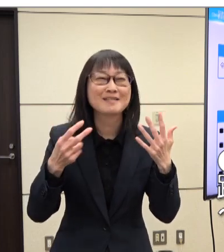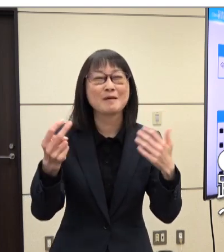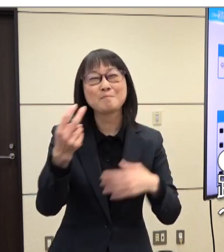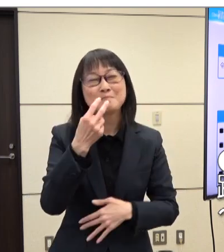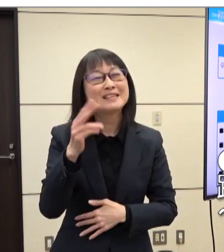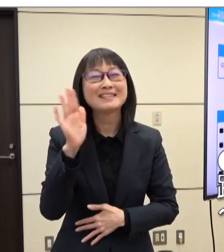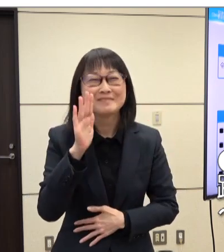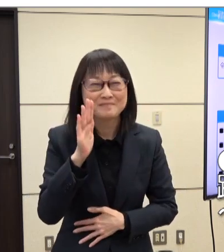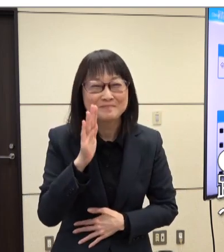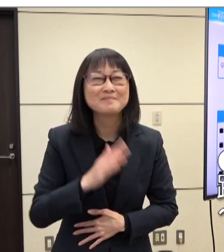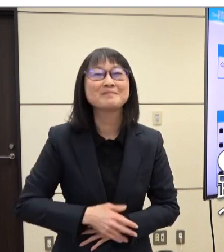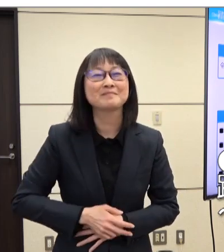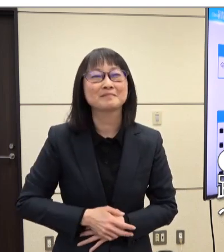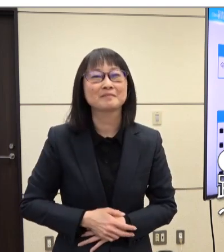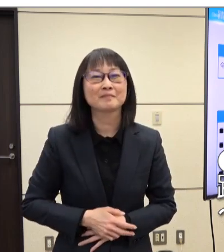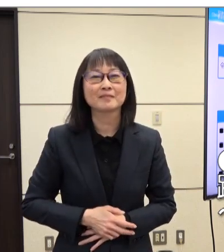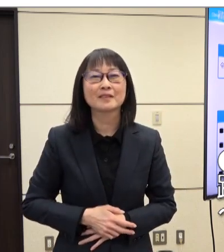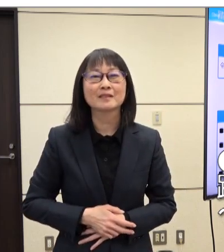皆さんの、